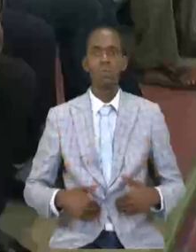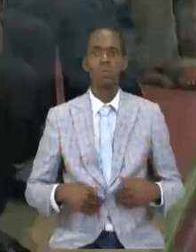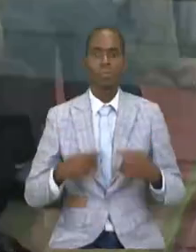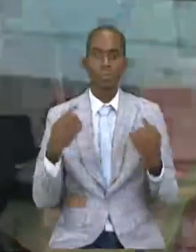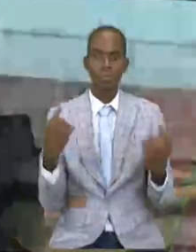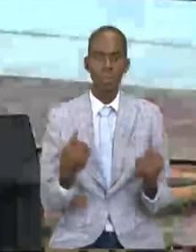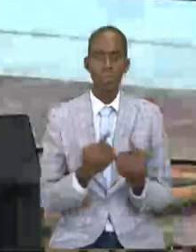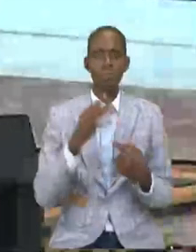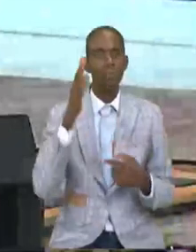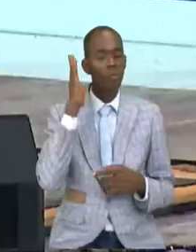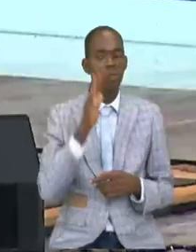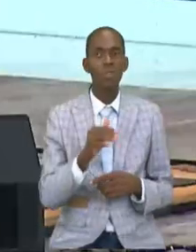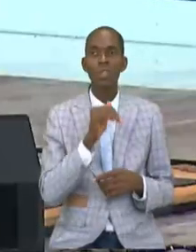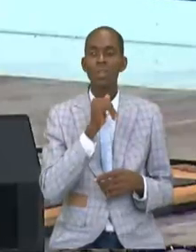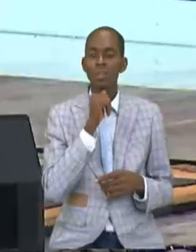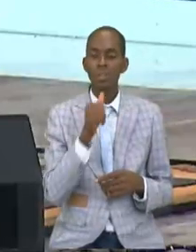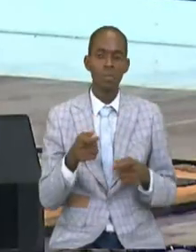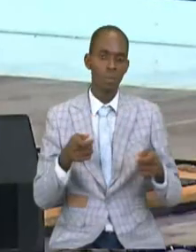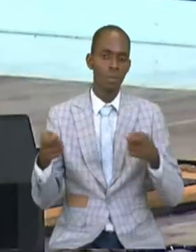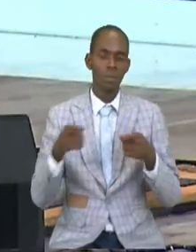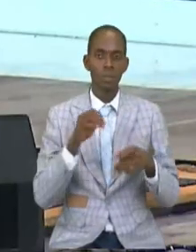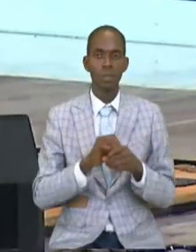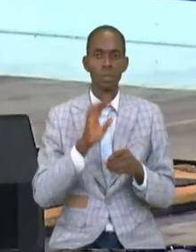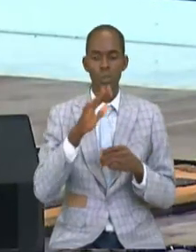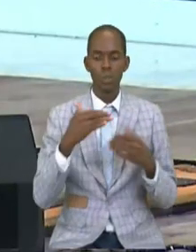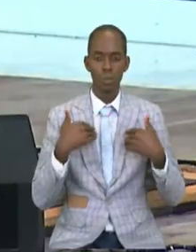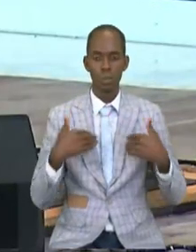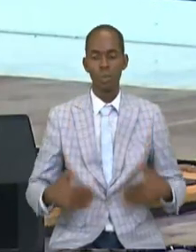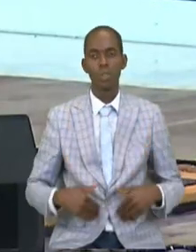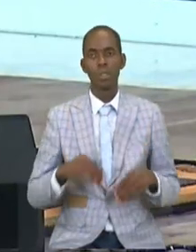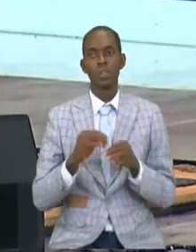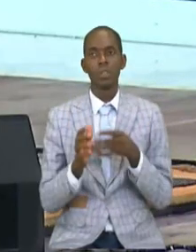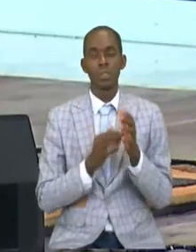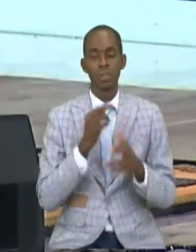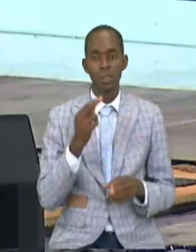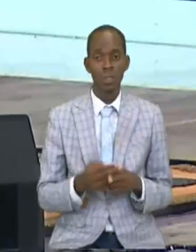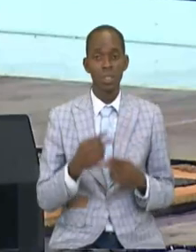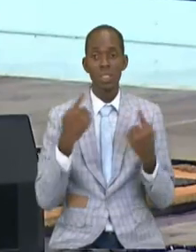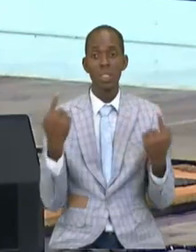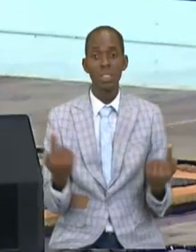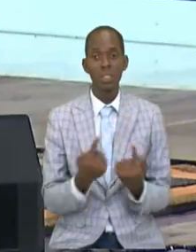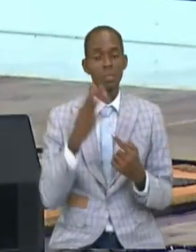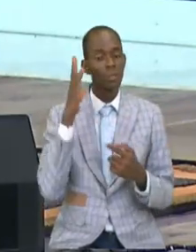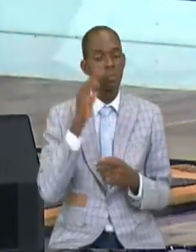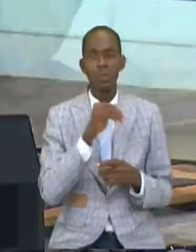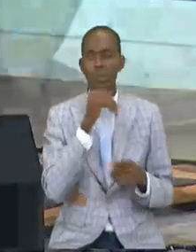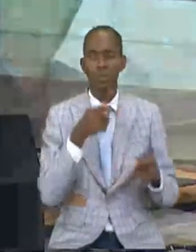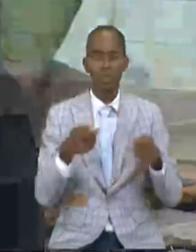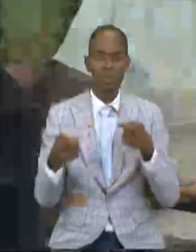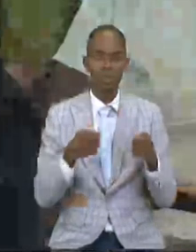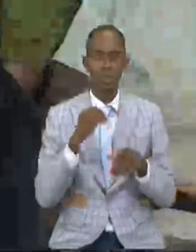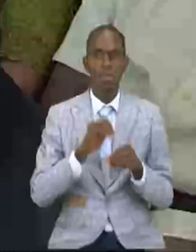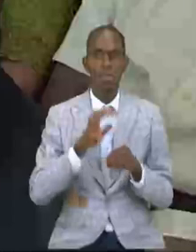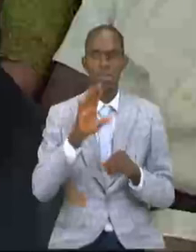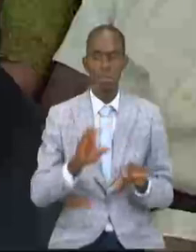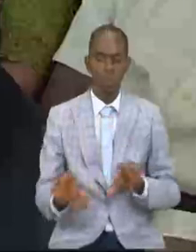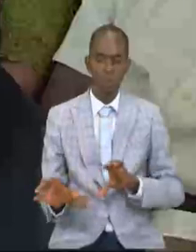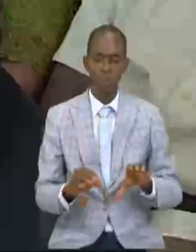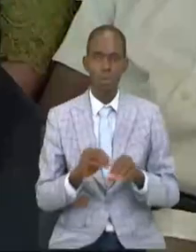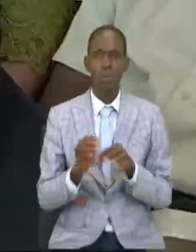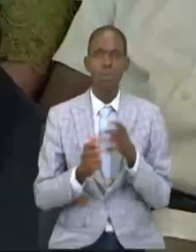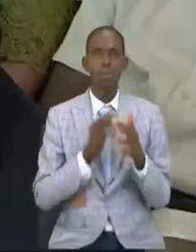mortel. Le péché ne va pas régner dans votre corps. Le péché ne va pas régner